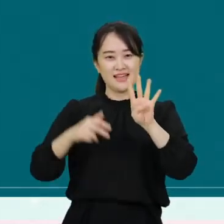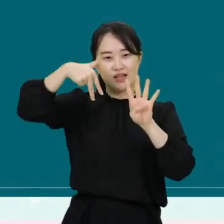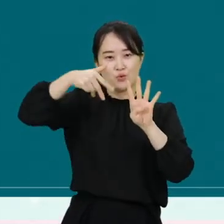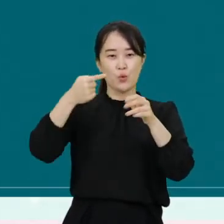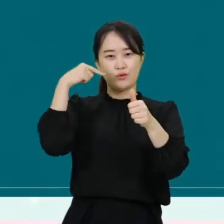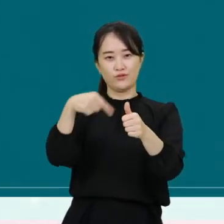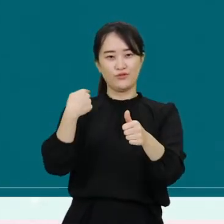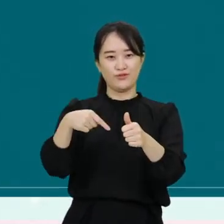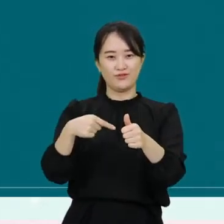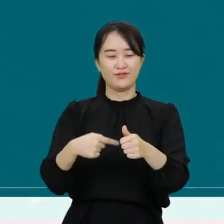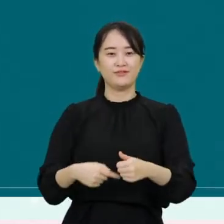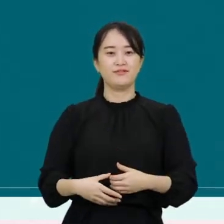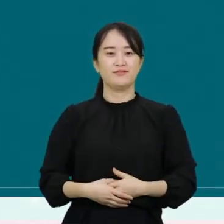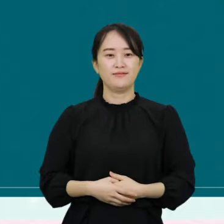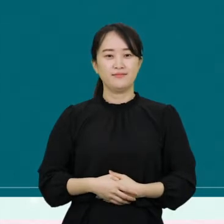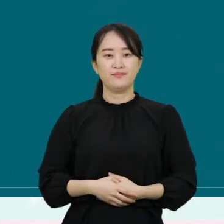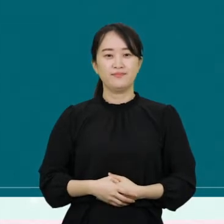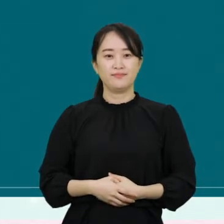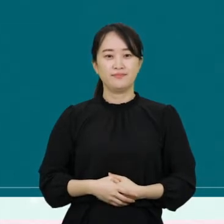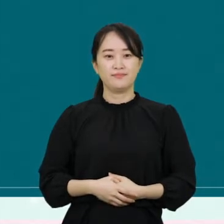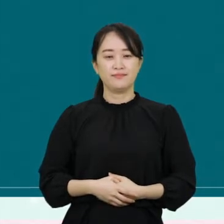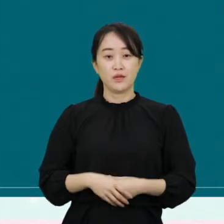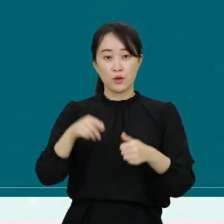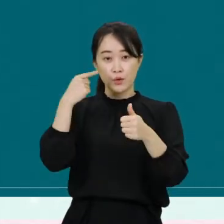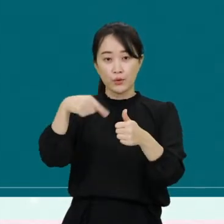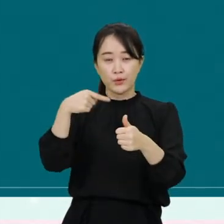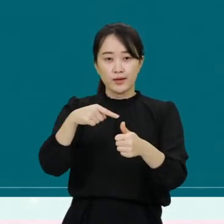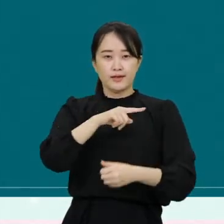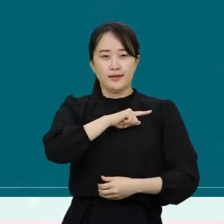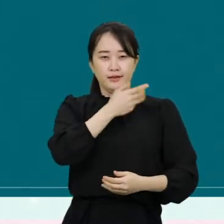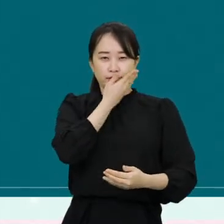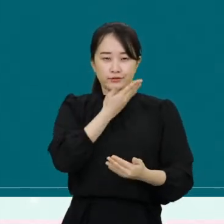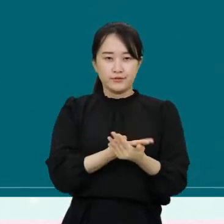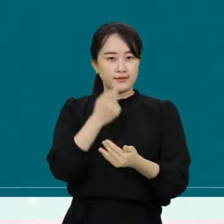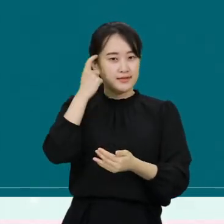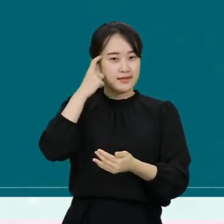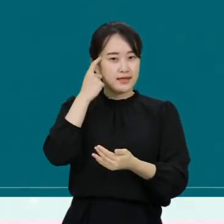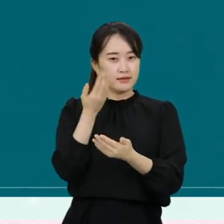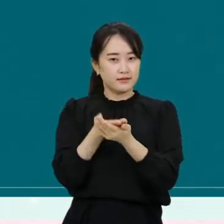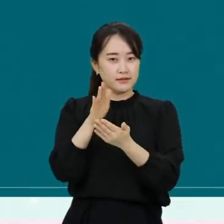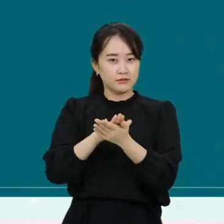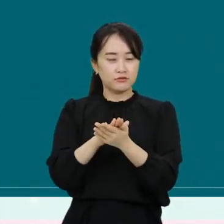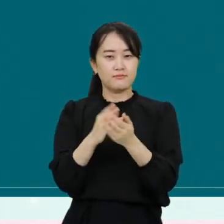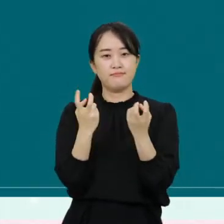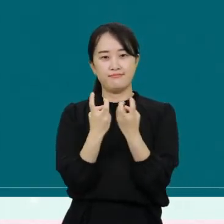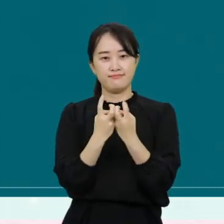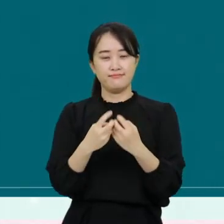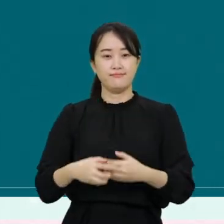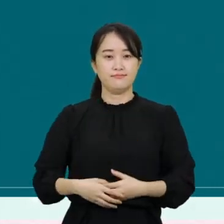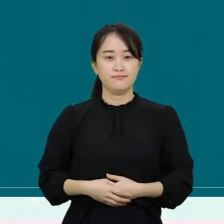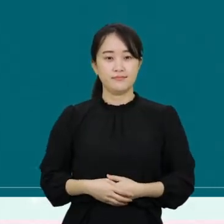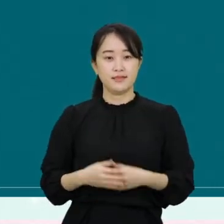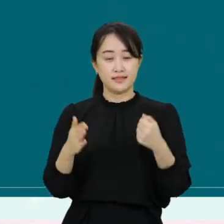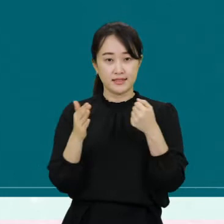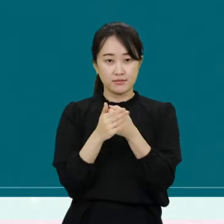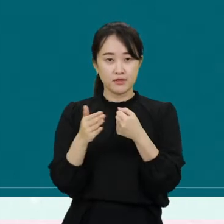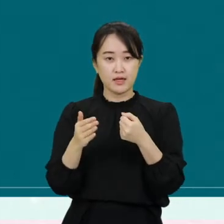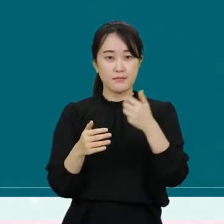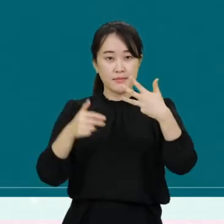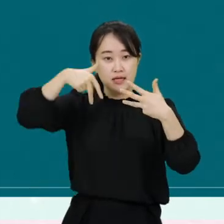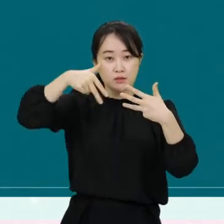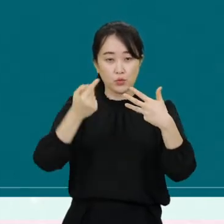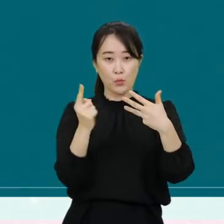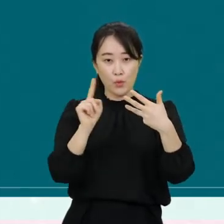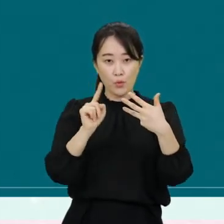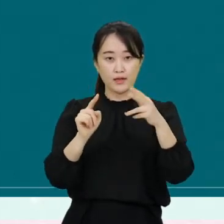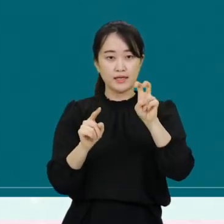제24조 교육이라고 할 수 있어요. 교육은 가장 중요한 인식 제고 수단이에요. 따라서